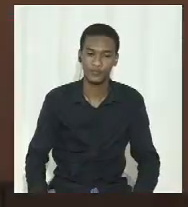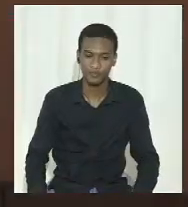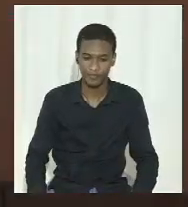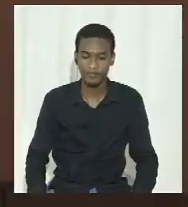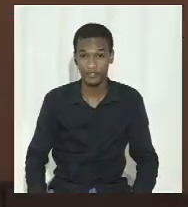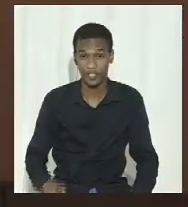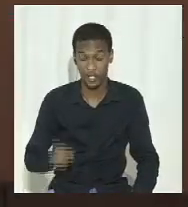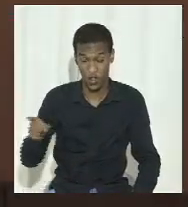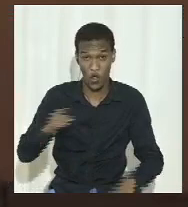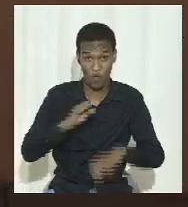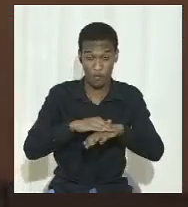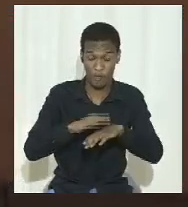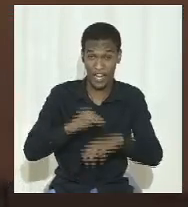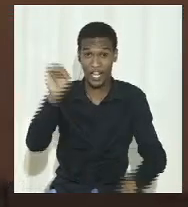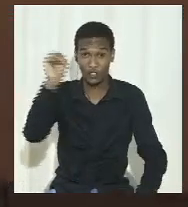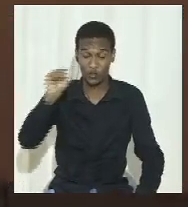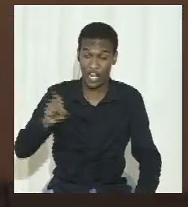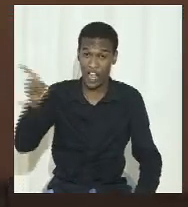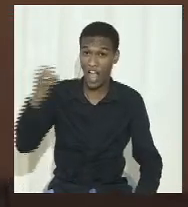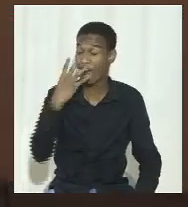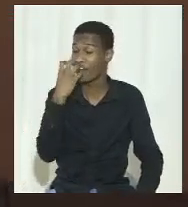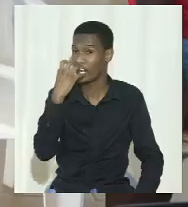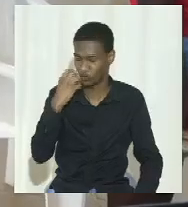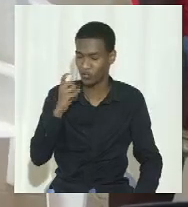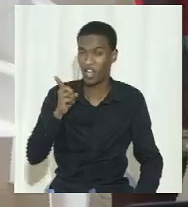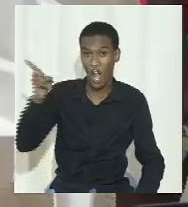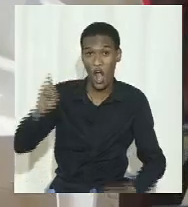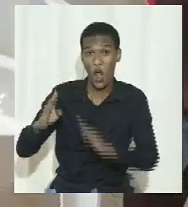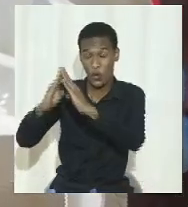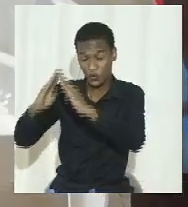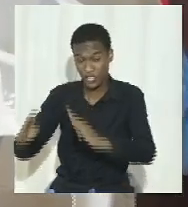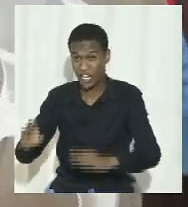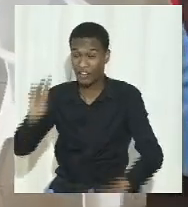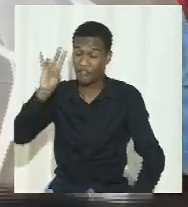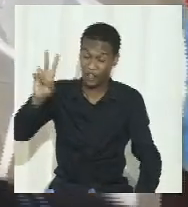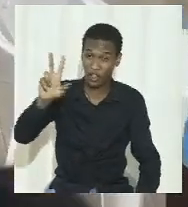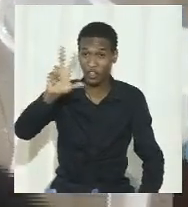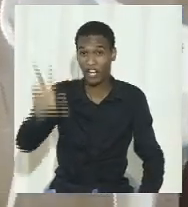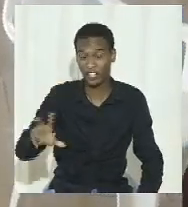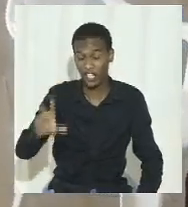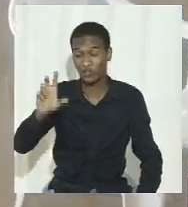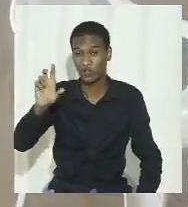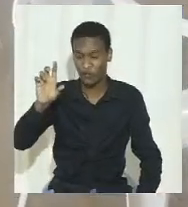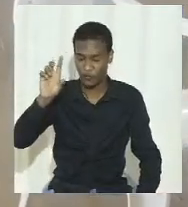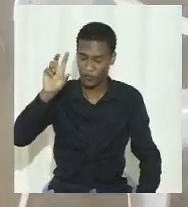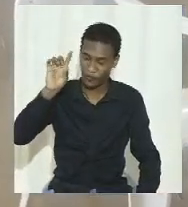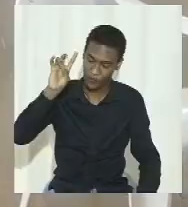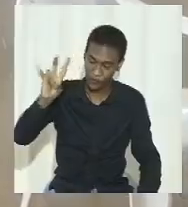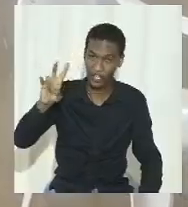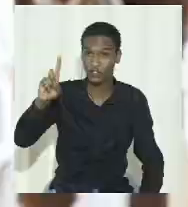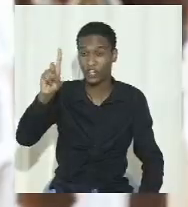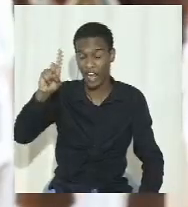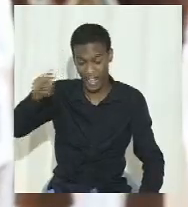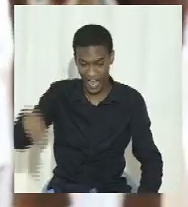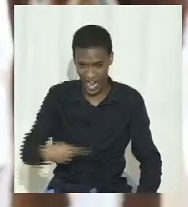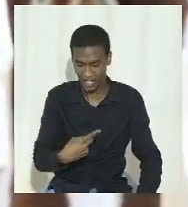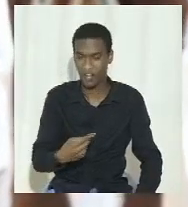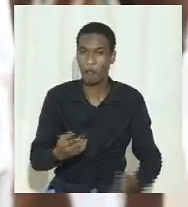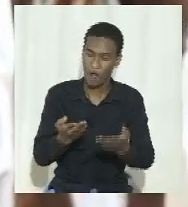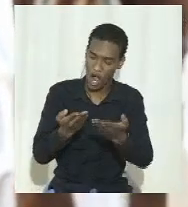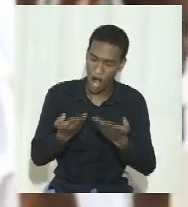Faresaka sosialy eto fianarantsoa tokantrano miisa fito sy telonjato siray alina no nisitraka ilay tetikasa ankohonana